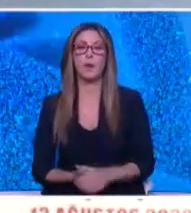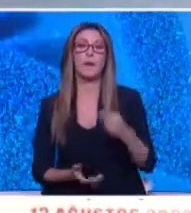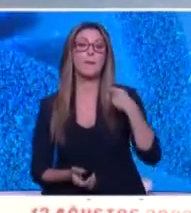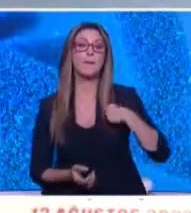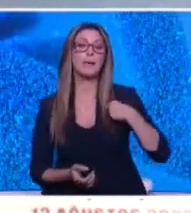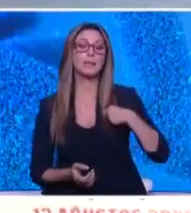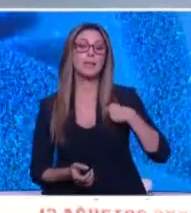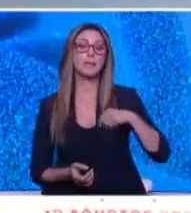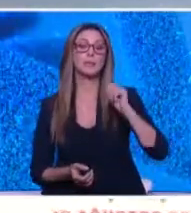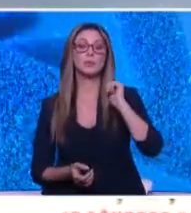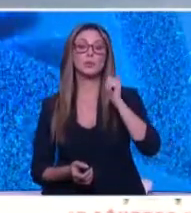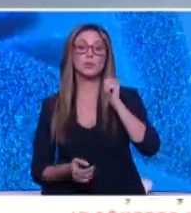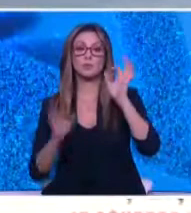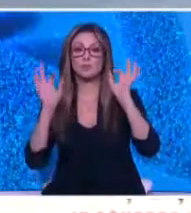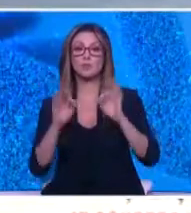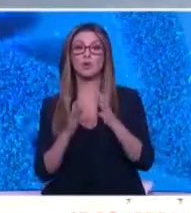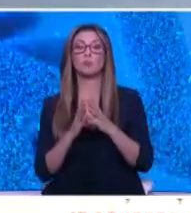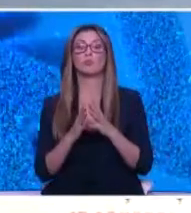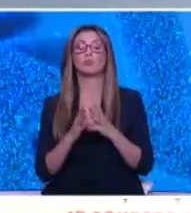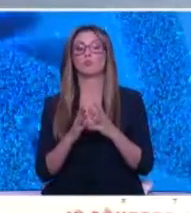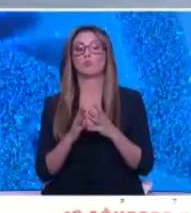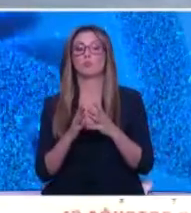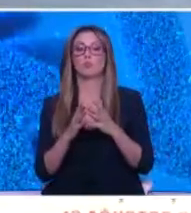Pazartesiden itibaren büyük başta da